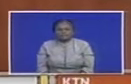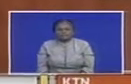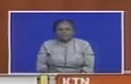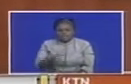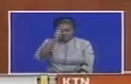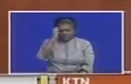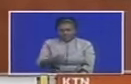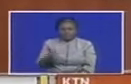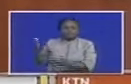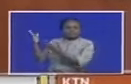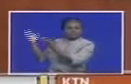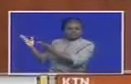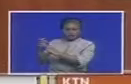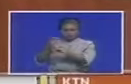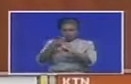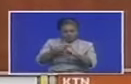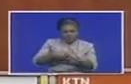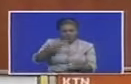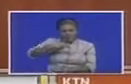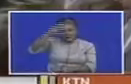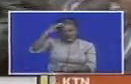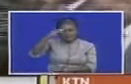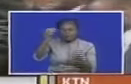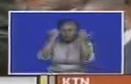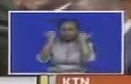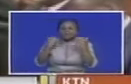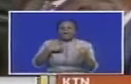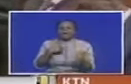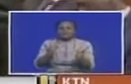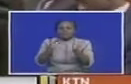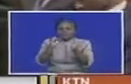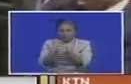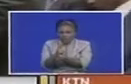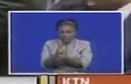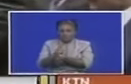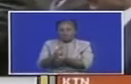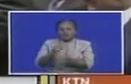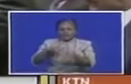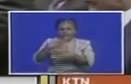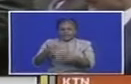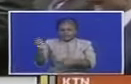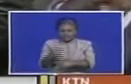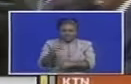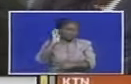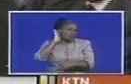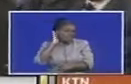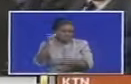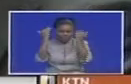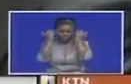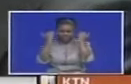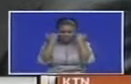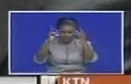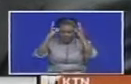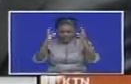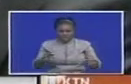Jaji Weldon Korir wa mahakama kuu ametenga tarehe 10 mwezi ujao Aprili kama siku itakayosikilizwa kwa kesi hiyo, ambapo hatima ya